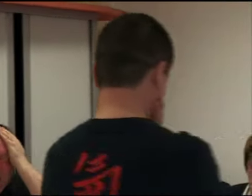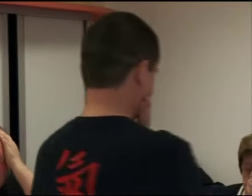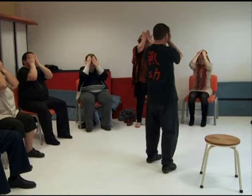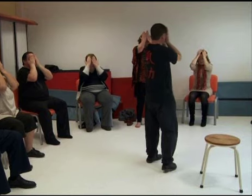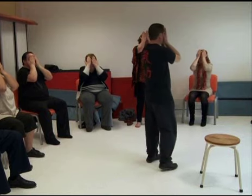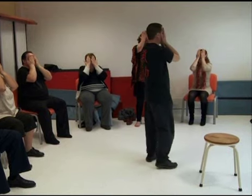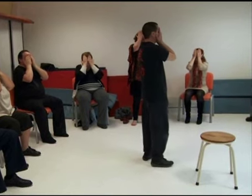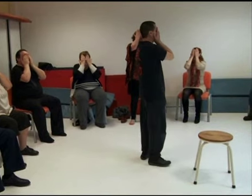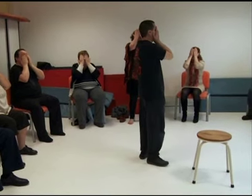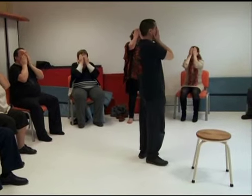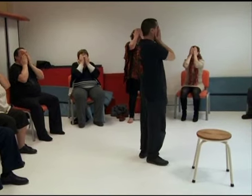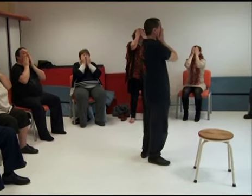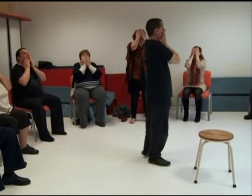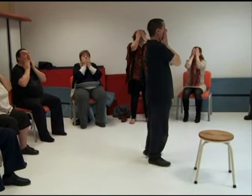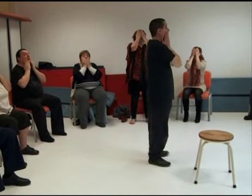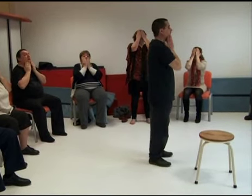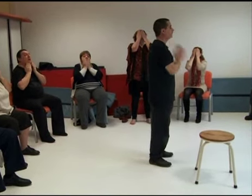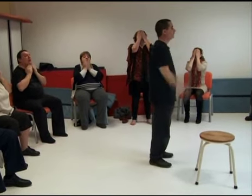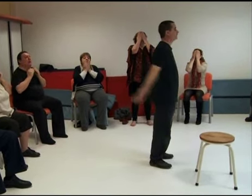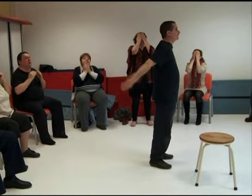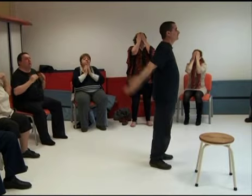descendant.